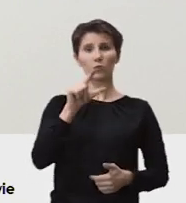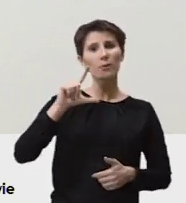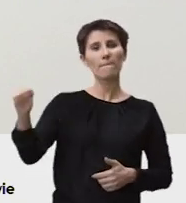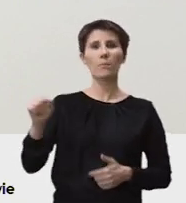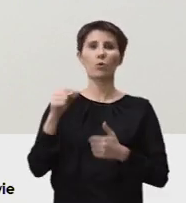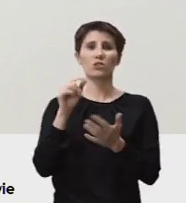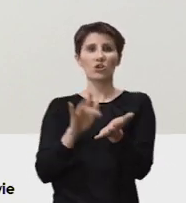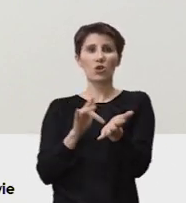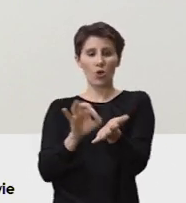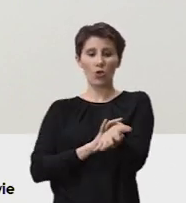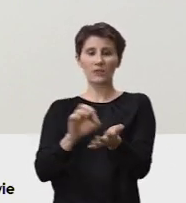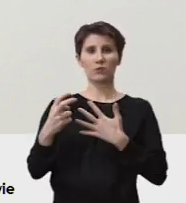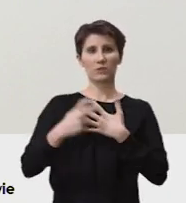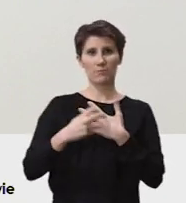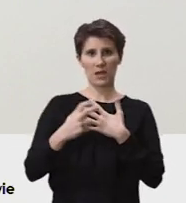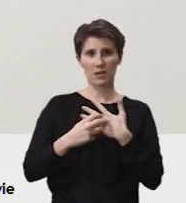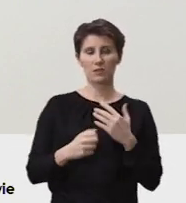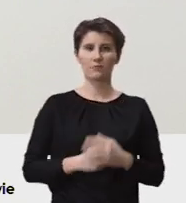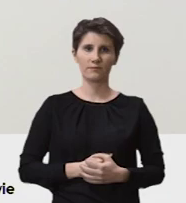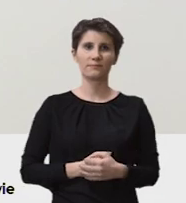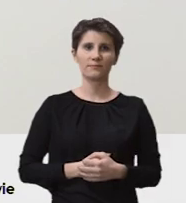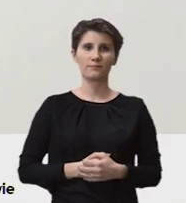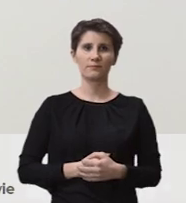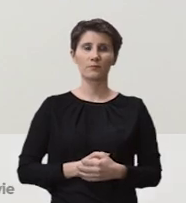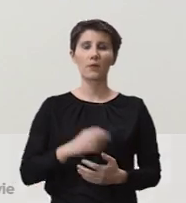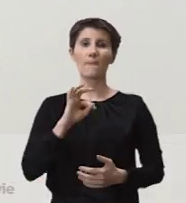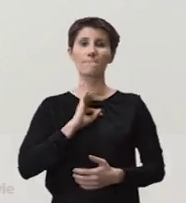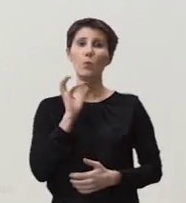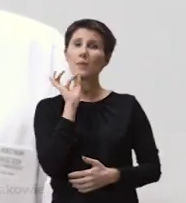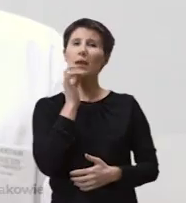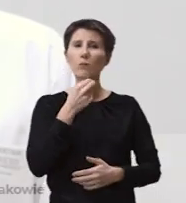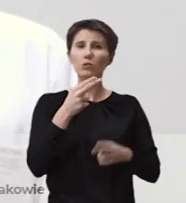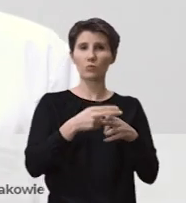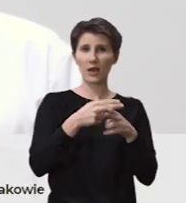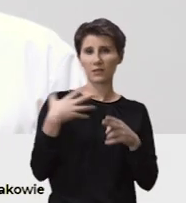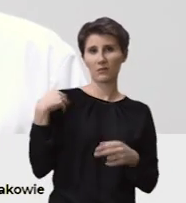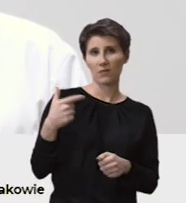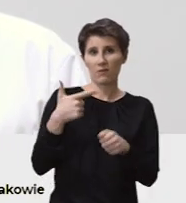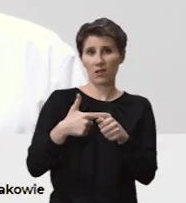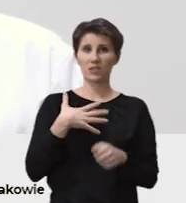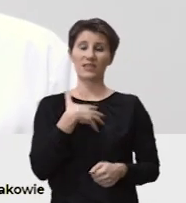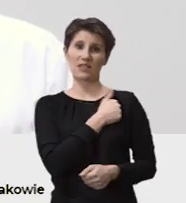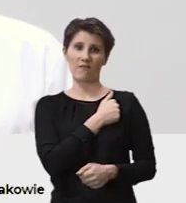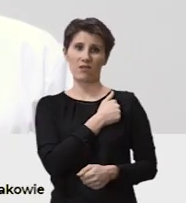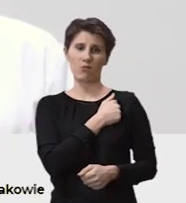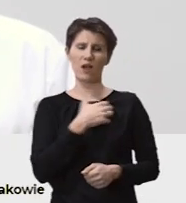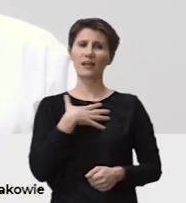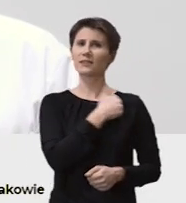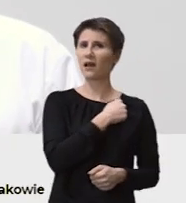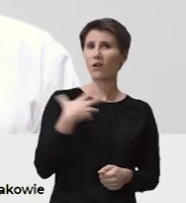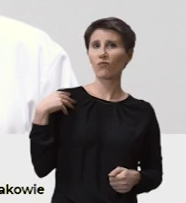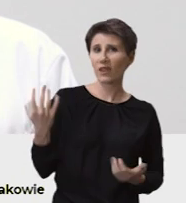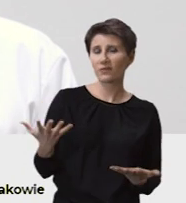dotyczy Ciebie lub Twojej rodziny, zgłoście się pilnie na oznaczenie poziomu cholesterolu. Mój najmłodszy pacjent z zawałem serca miał 20